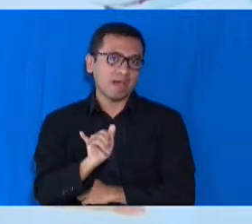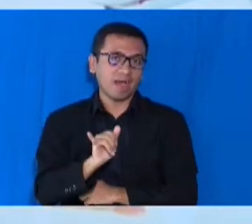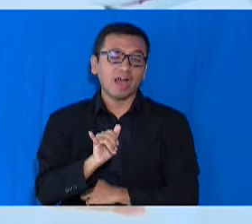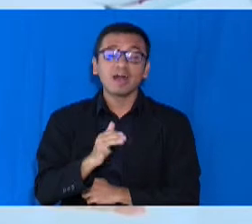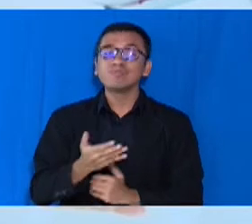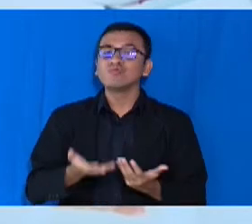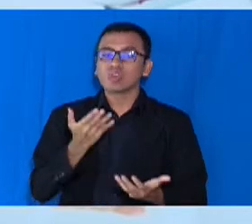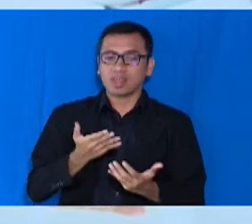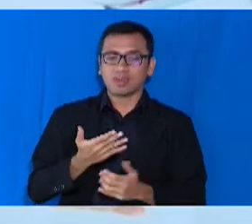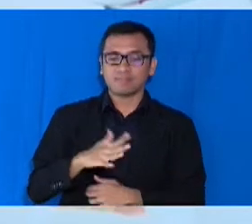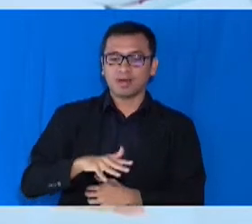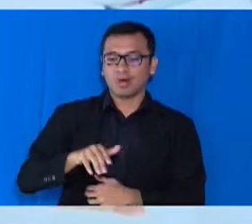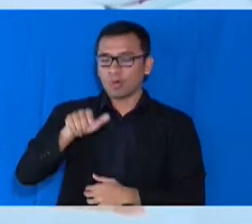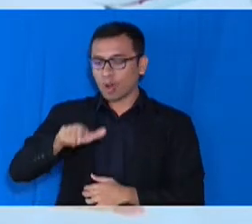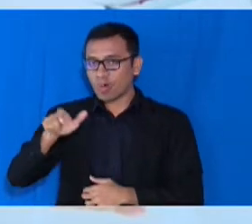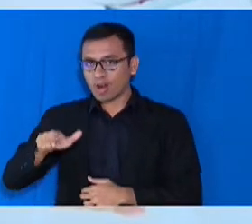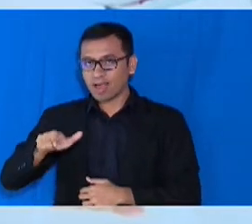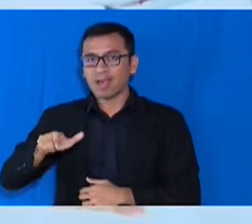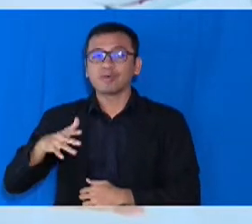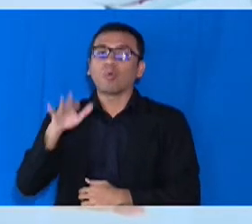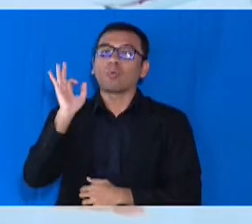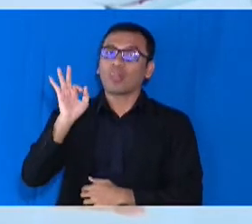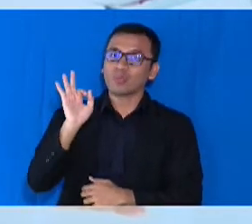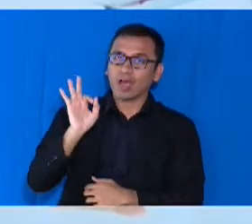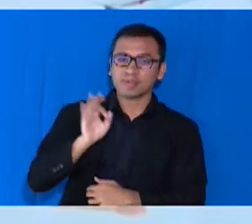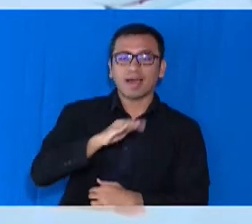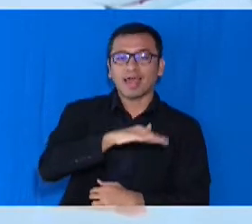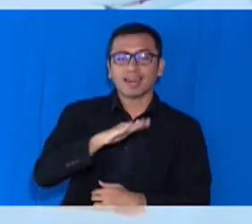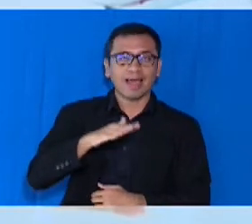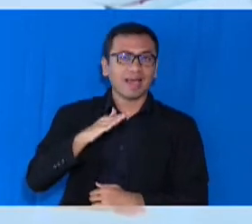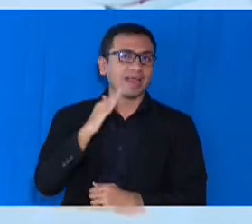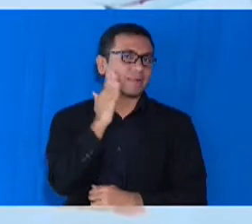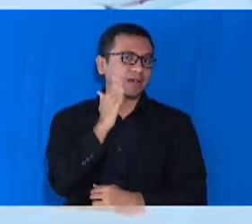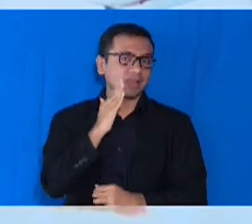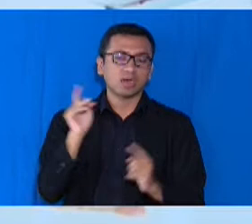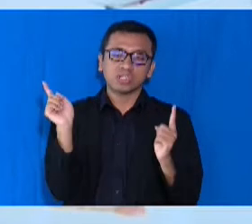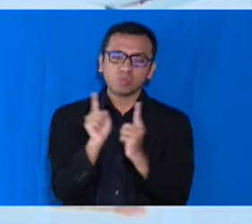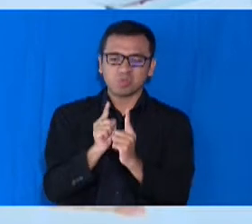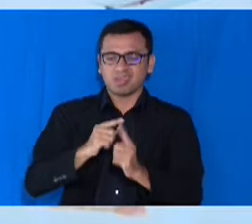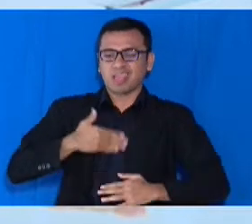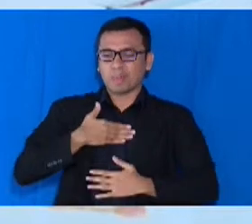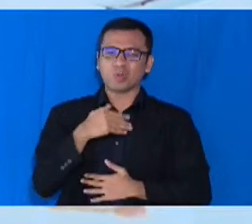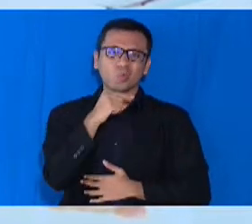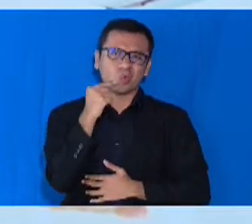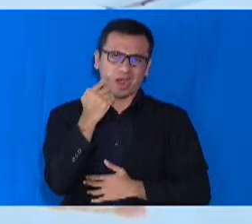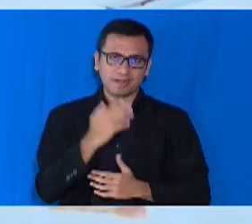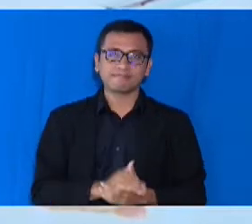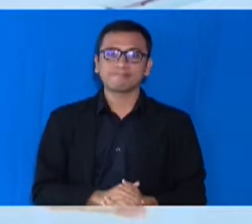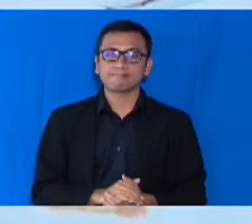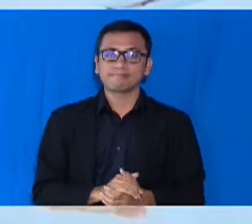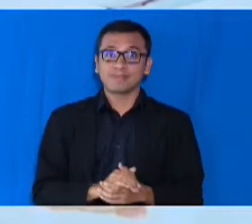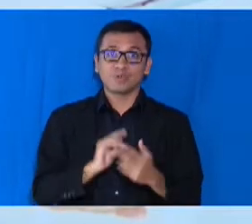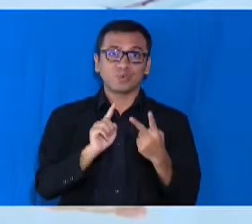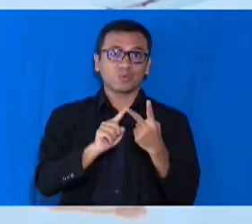dibandingkan daripada orang tuanya. Kedua, anak kita saat belajar, apakah